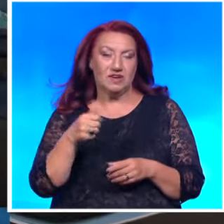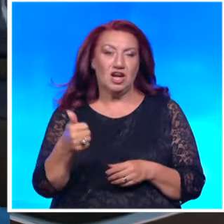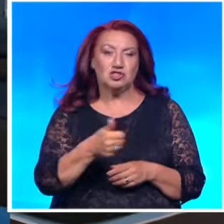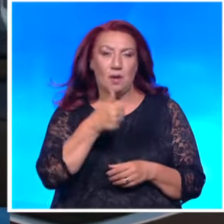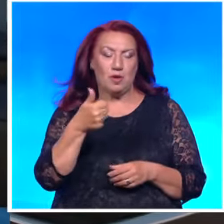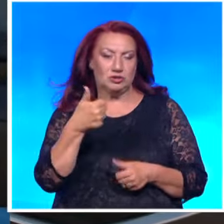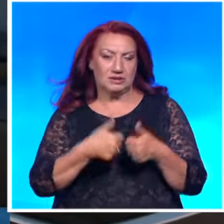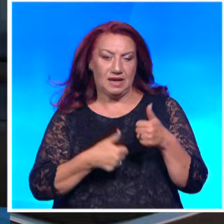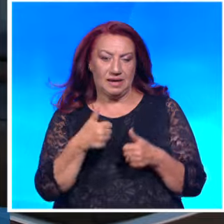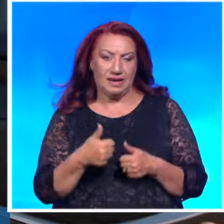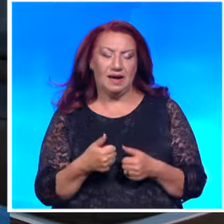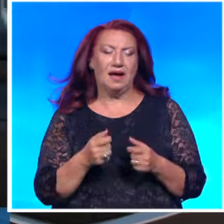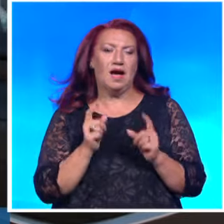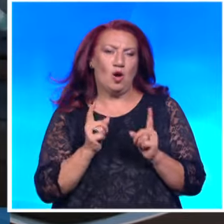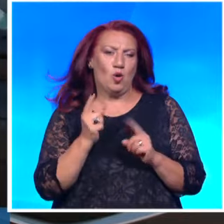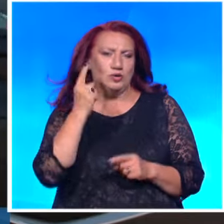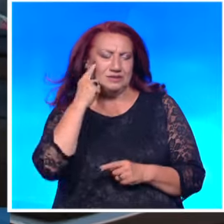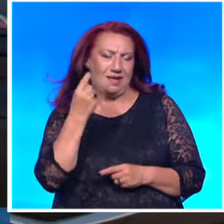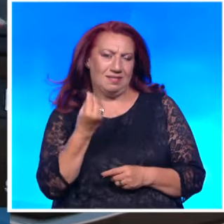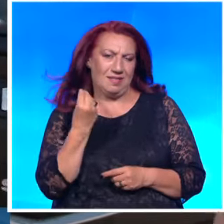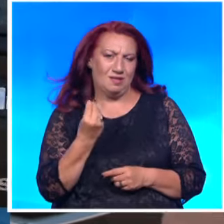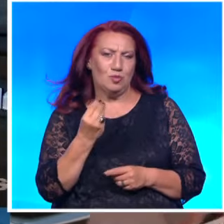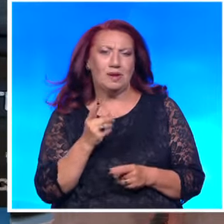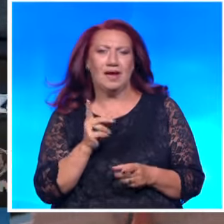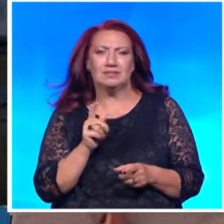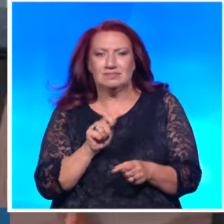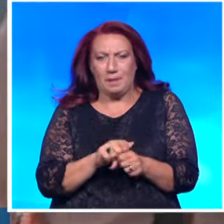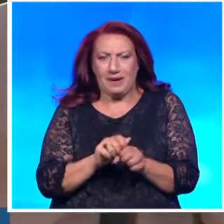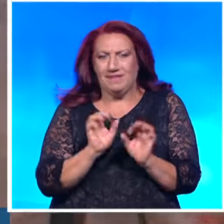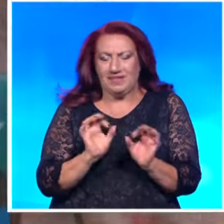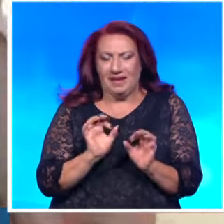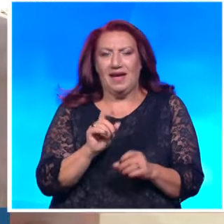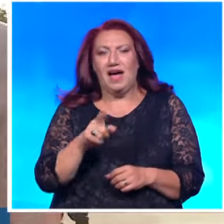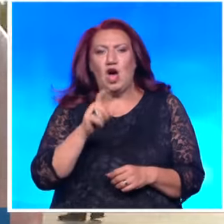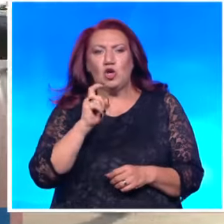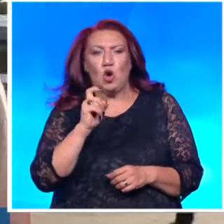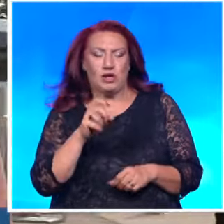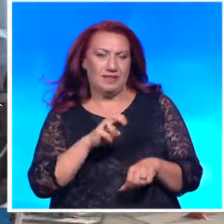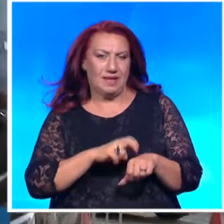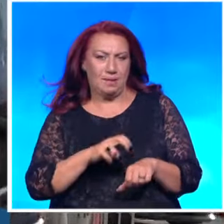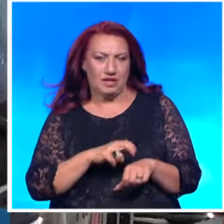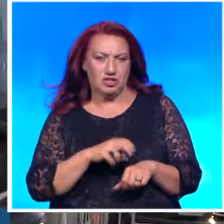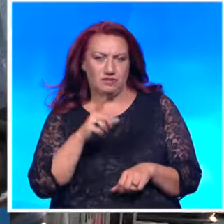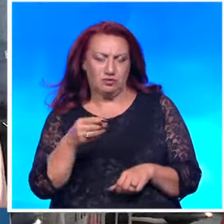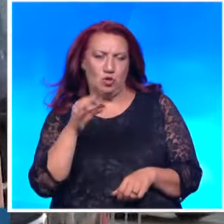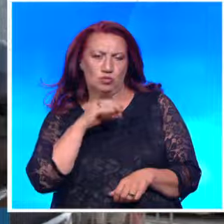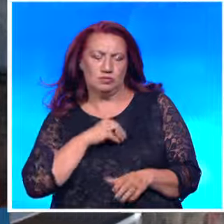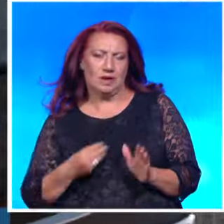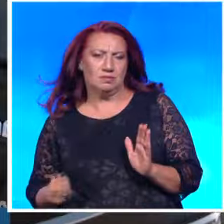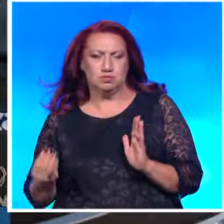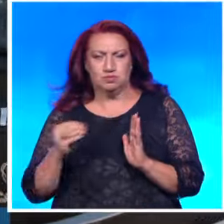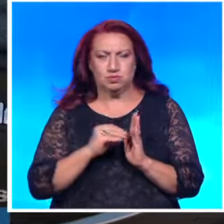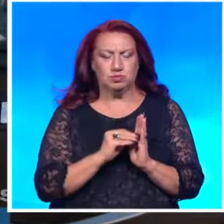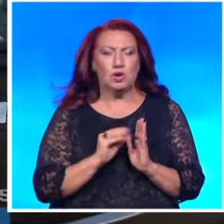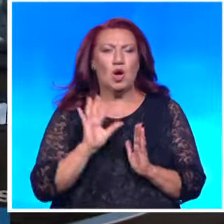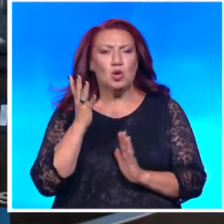знае това как се случва, разбира се, е Георги Дерменджиев, човекът, който в първите два случая успя да класира Лудогорец сред най-добрите отбори в европейските клубни